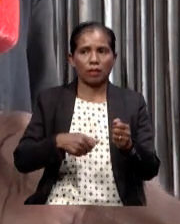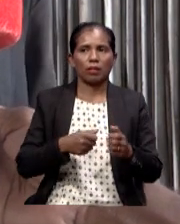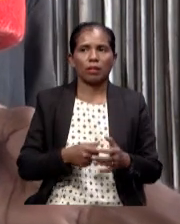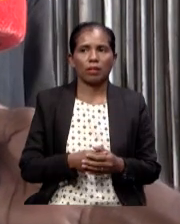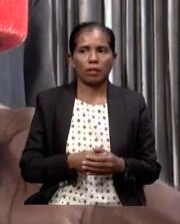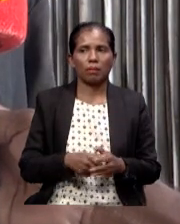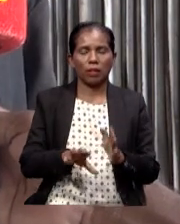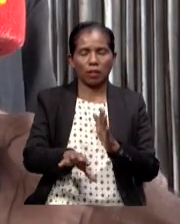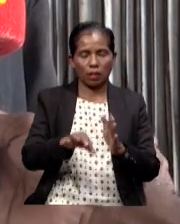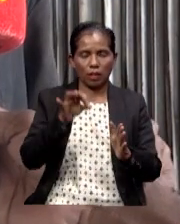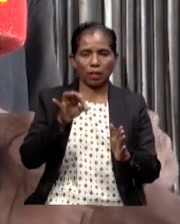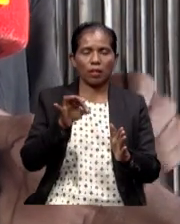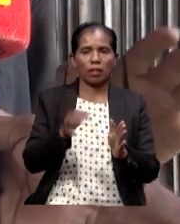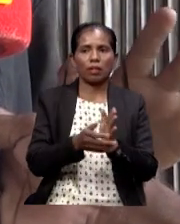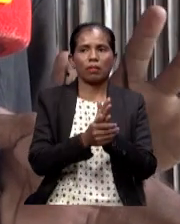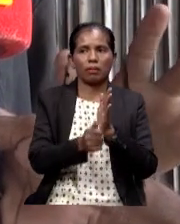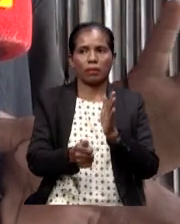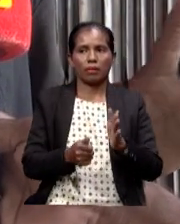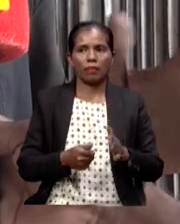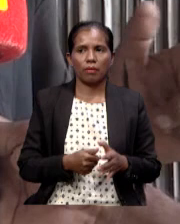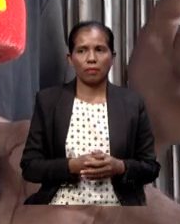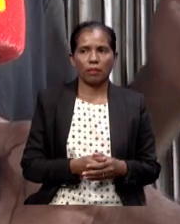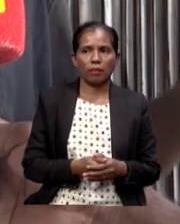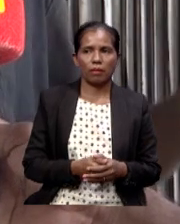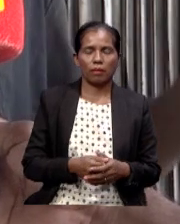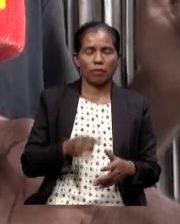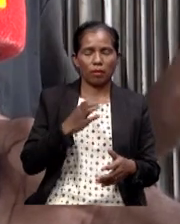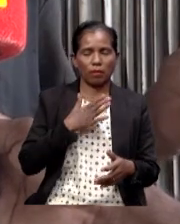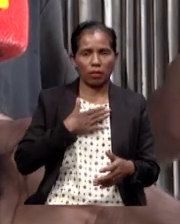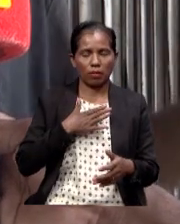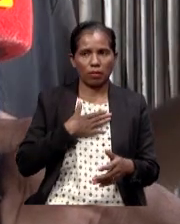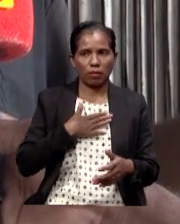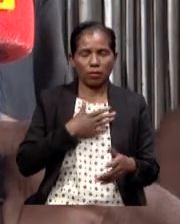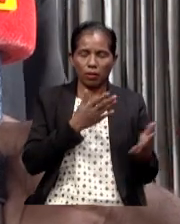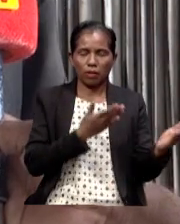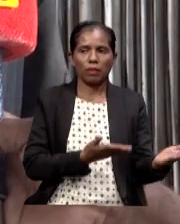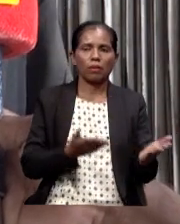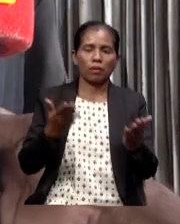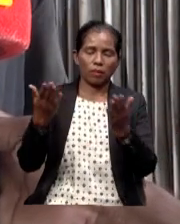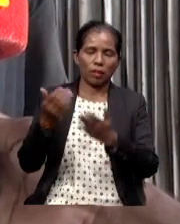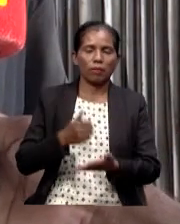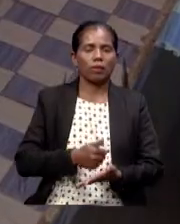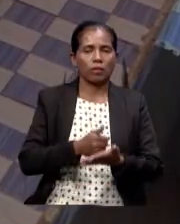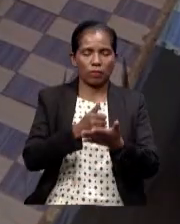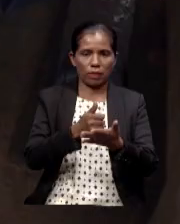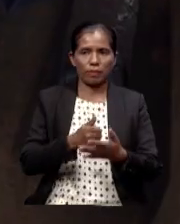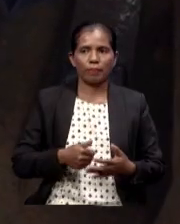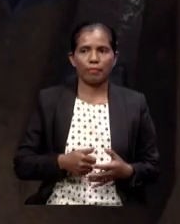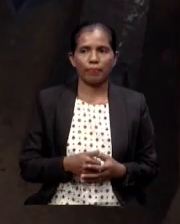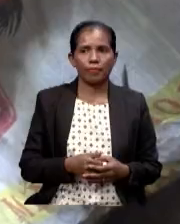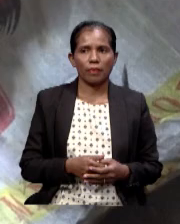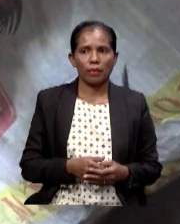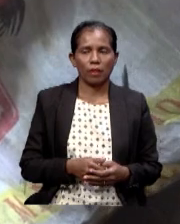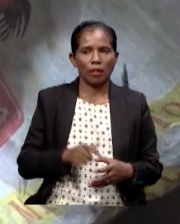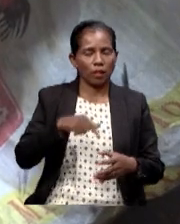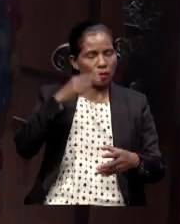nia bele hetamina ne haunya mak batula mak maina asal. Rendemente nebe